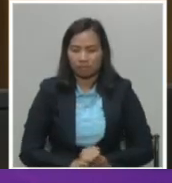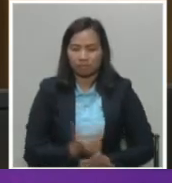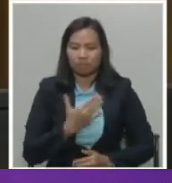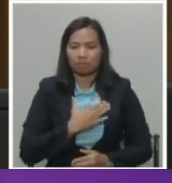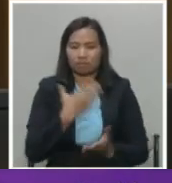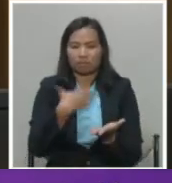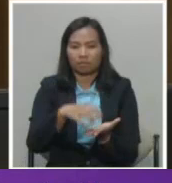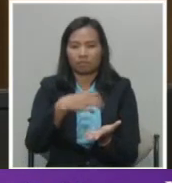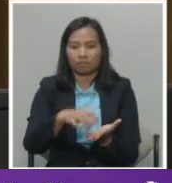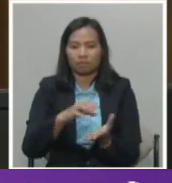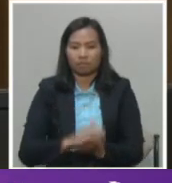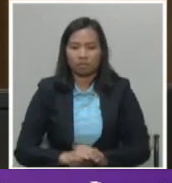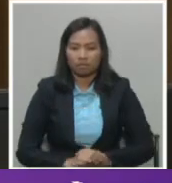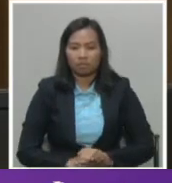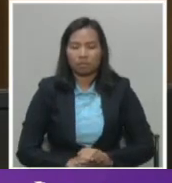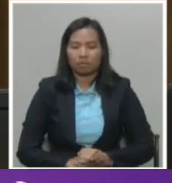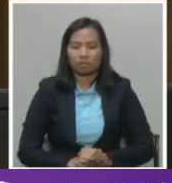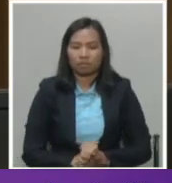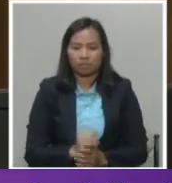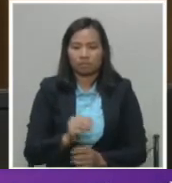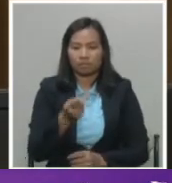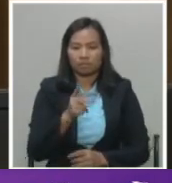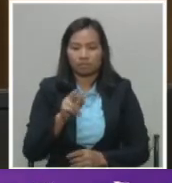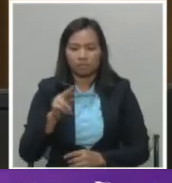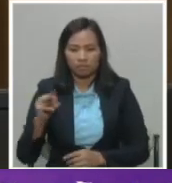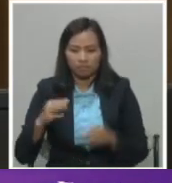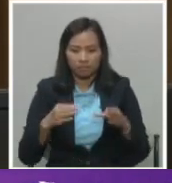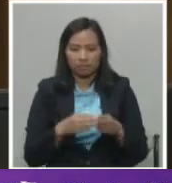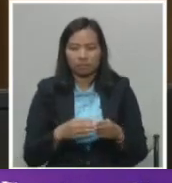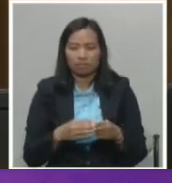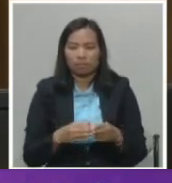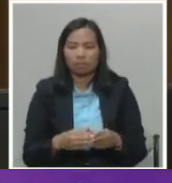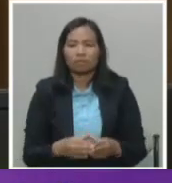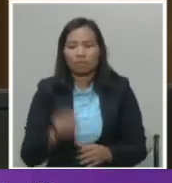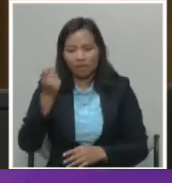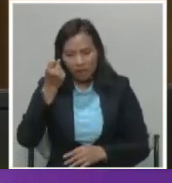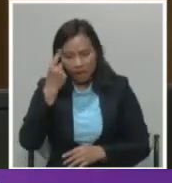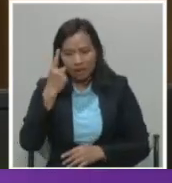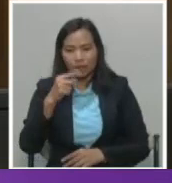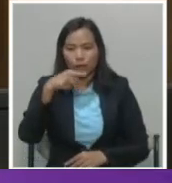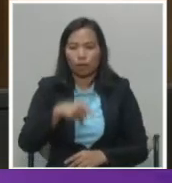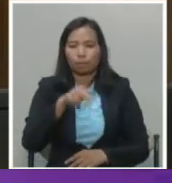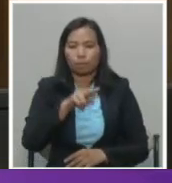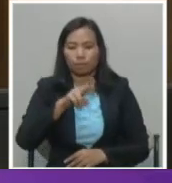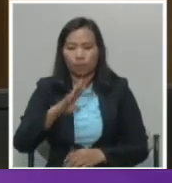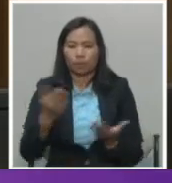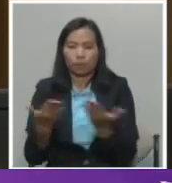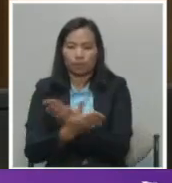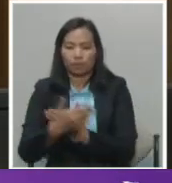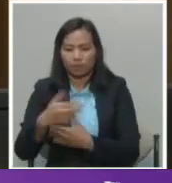ขอมือกับคณะรัฐมนตรีซึ่งมาจากหลายพรรคด้วยกันเนี่ยขอความมือว่าเข้าใจว่าวันนี้พรบงบประมาณมันเปลี่ยนไปแล้ว